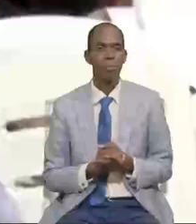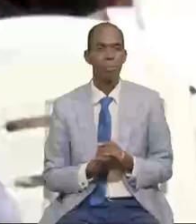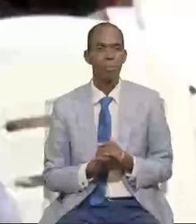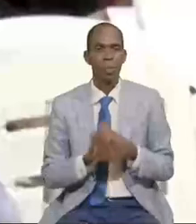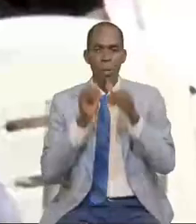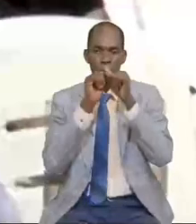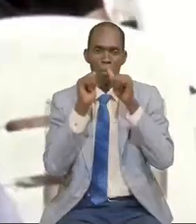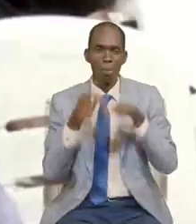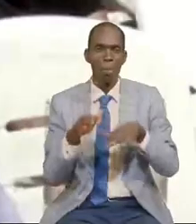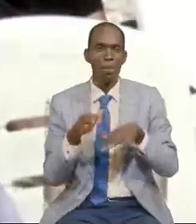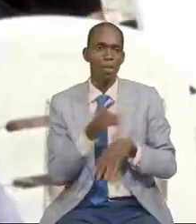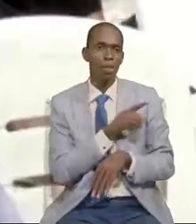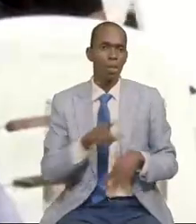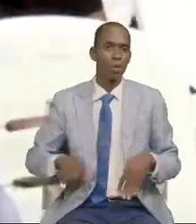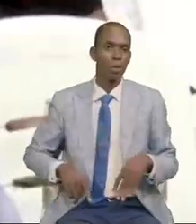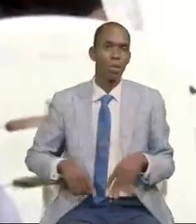bénisse